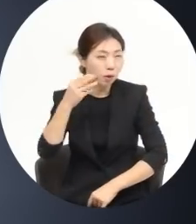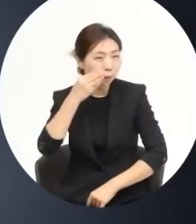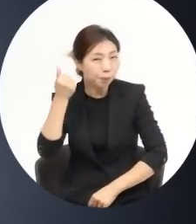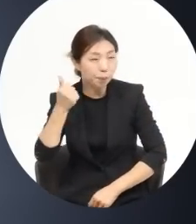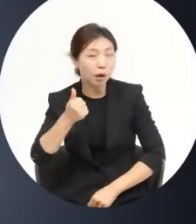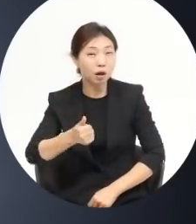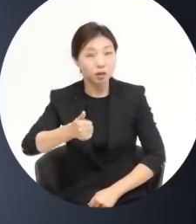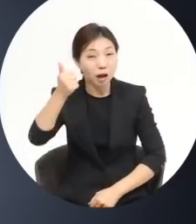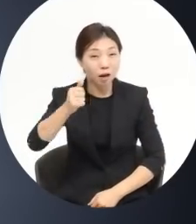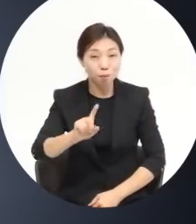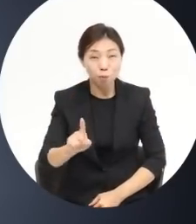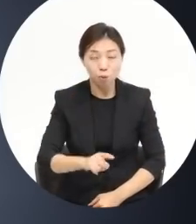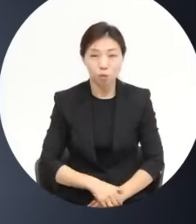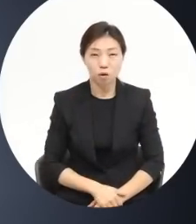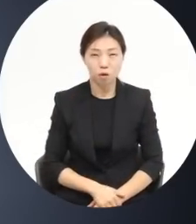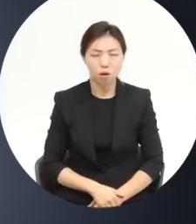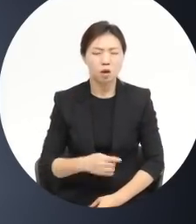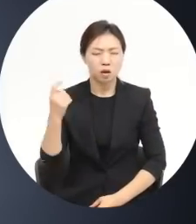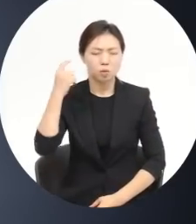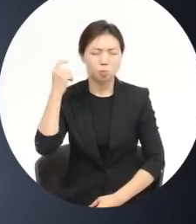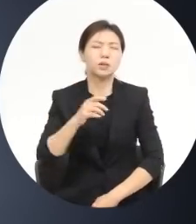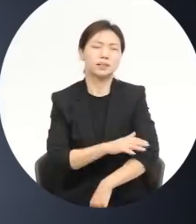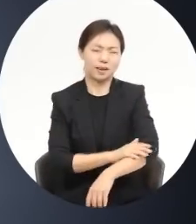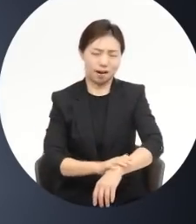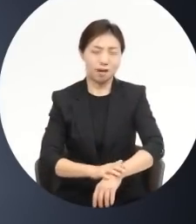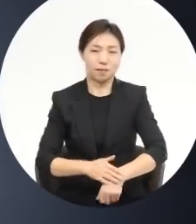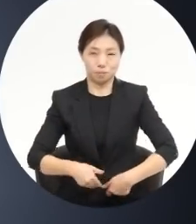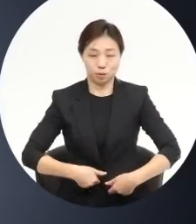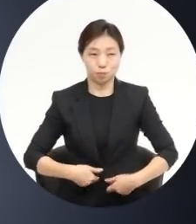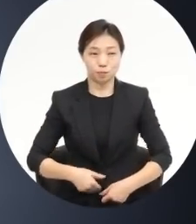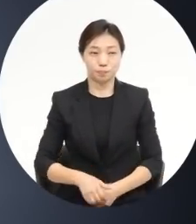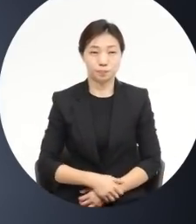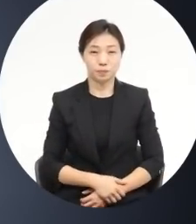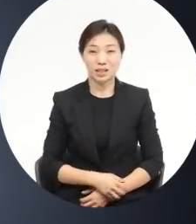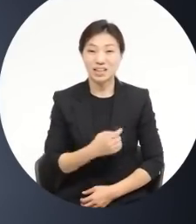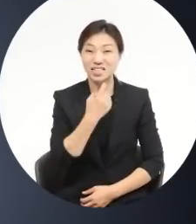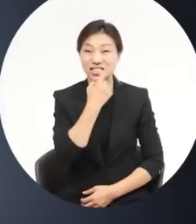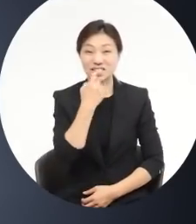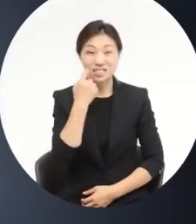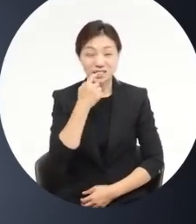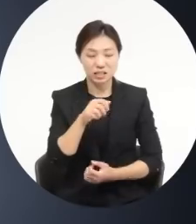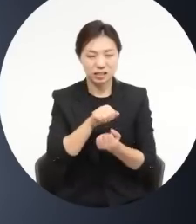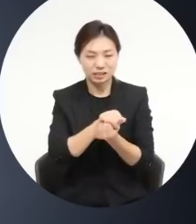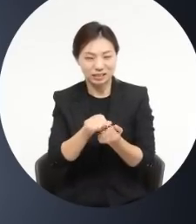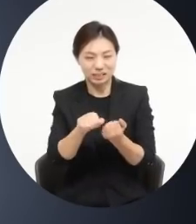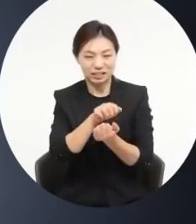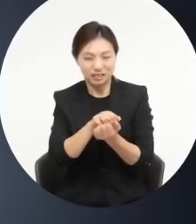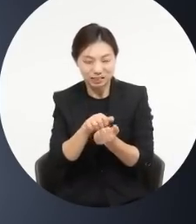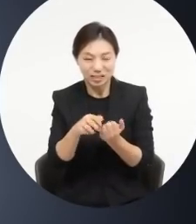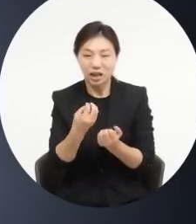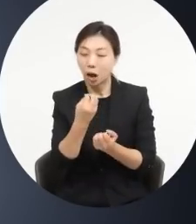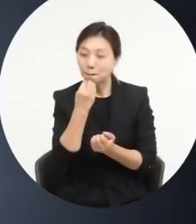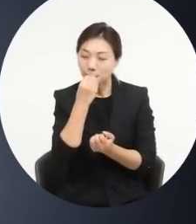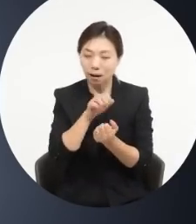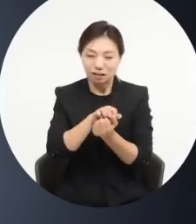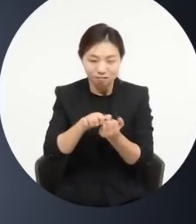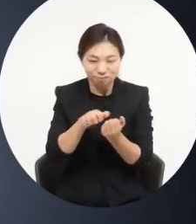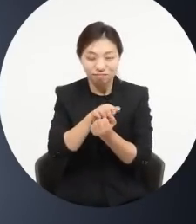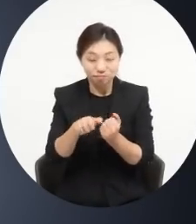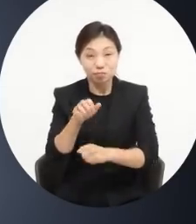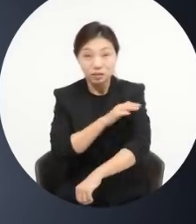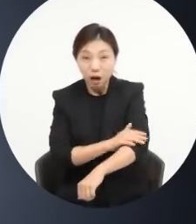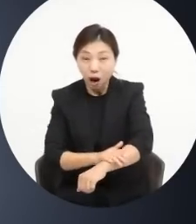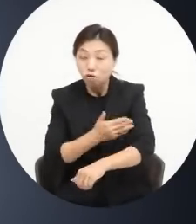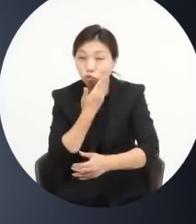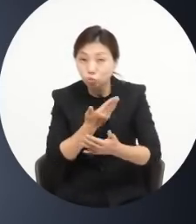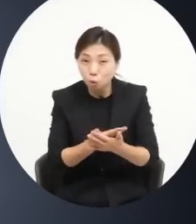중요해요. 소리가 잘 들리는. 그러면 이빨은 음식을 잘 씹을 수 있느냐가 중요해요.